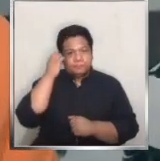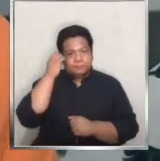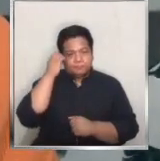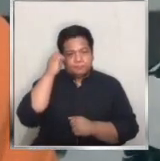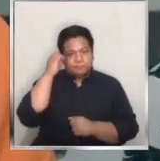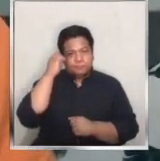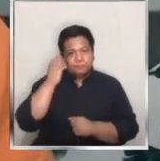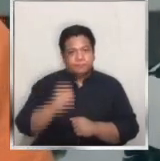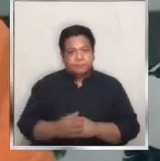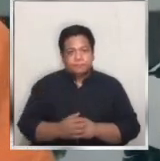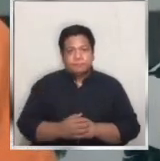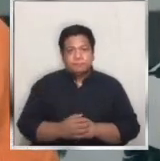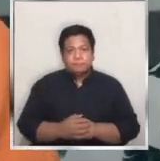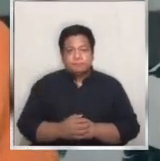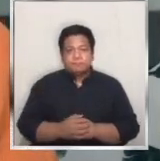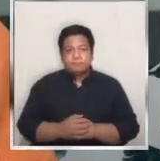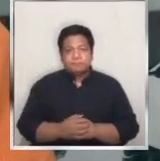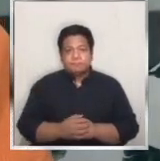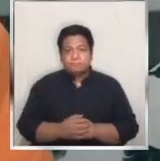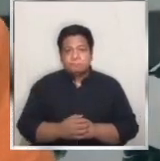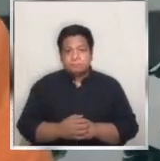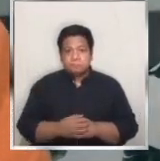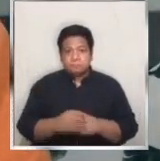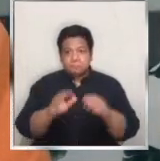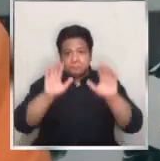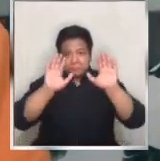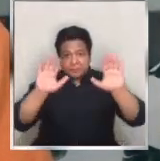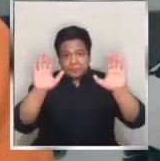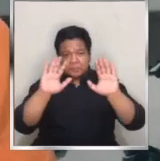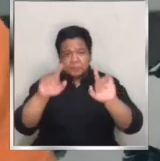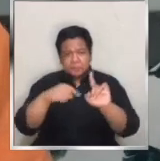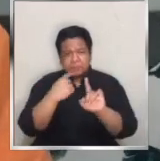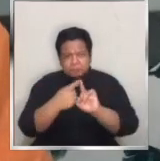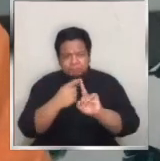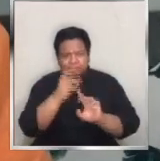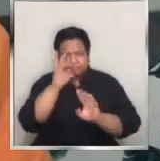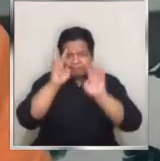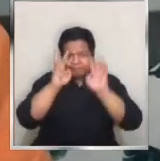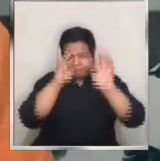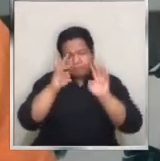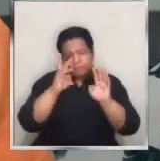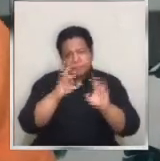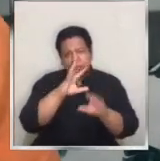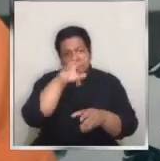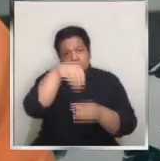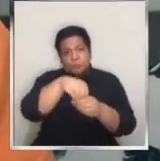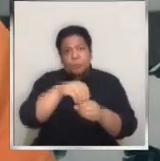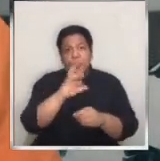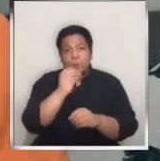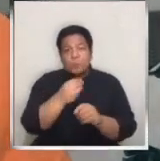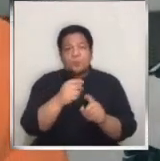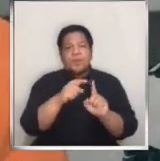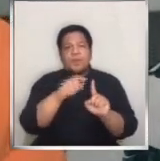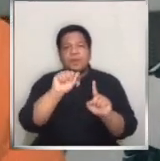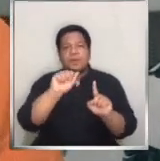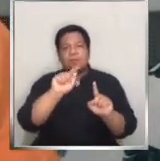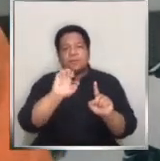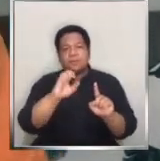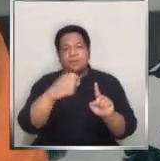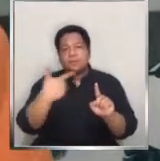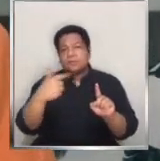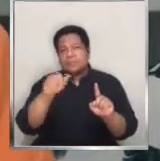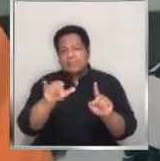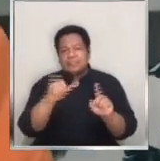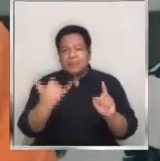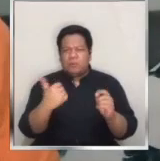Hindi lang himala, kundi pati diskarte. Meron yan ang komedyanteng si Ate Gay ngayong extra challenge maghanap buhay sa gitna